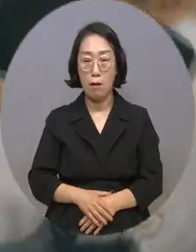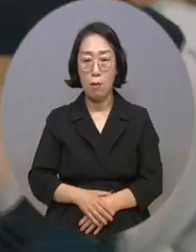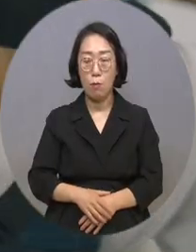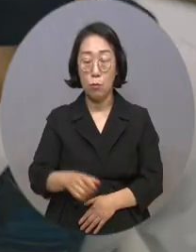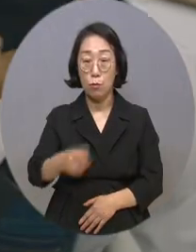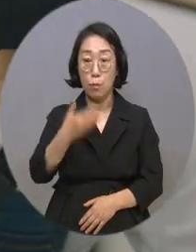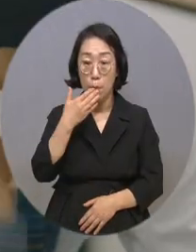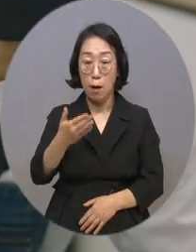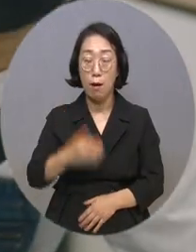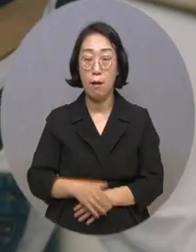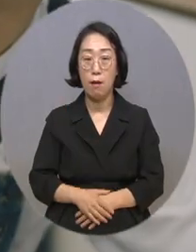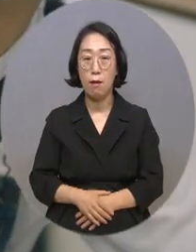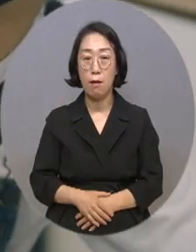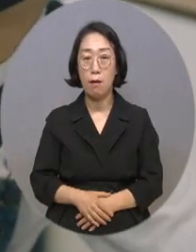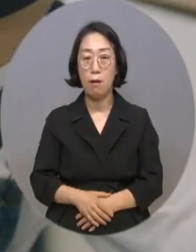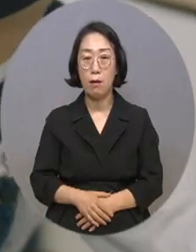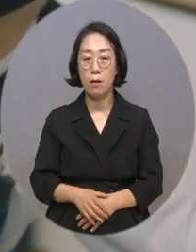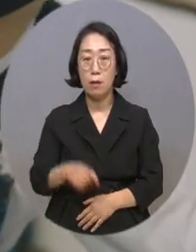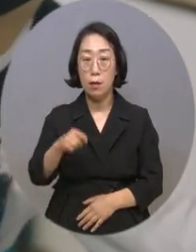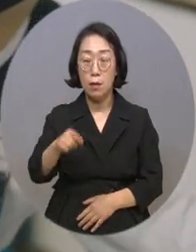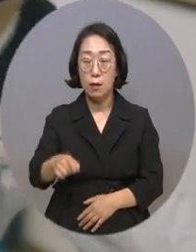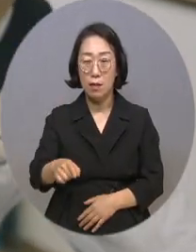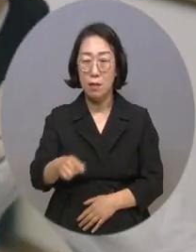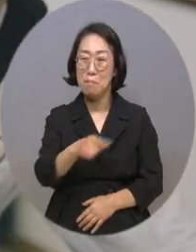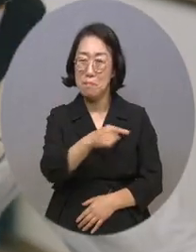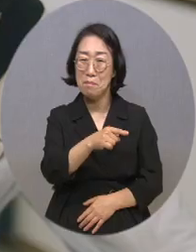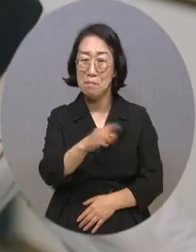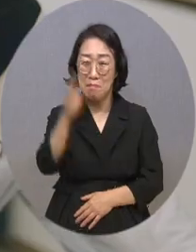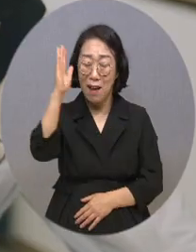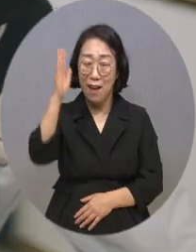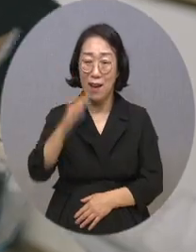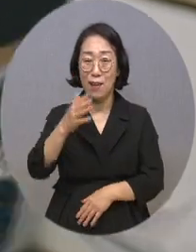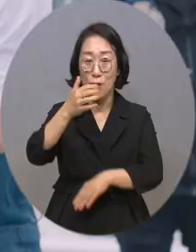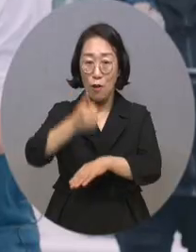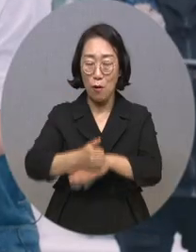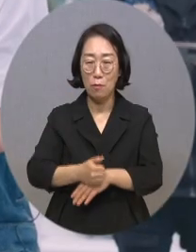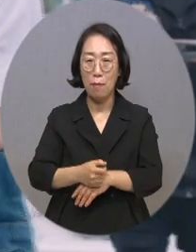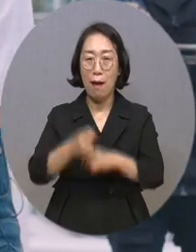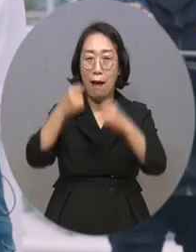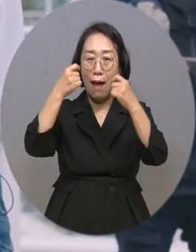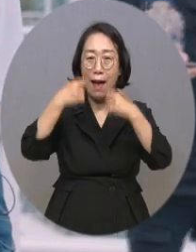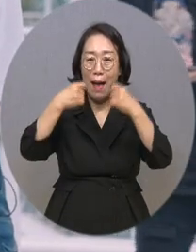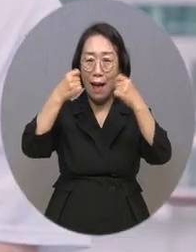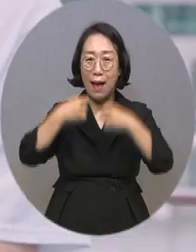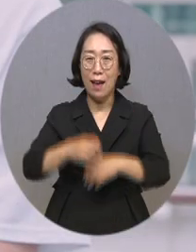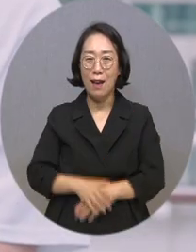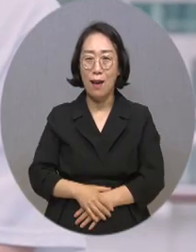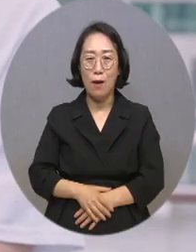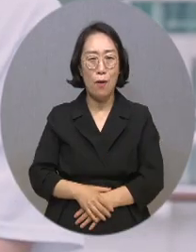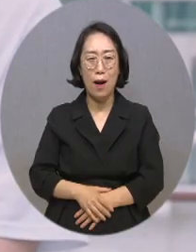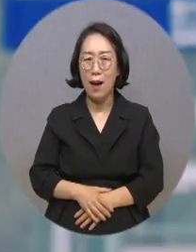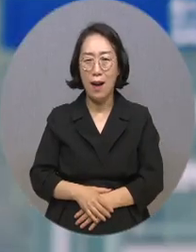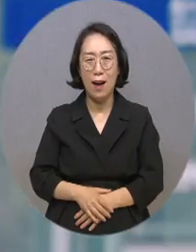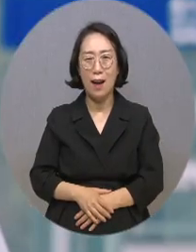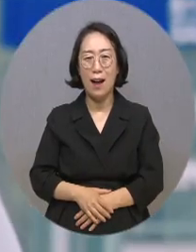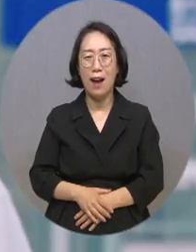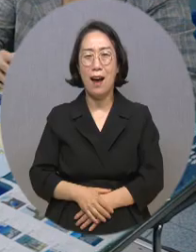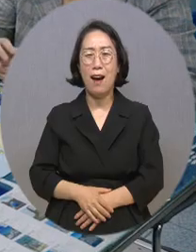어머. 근데 이렇게 말하는 사람 많이 봤거든요. 이런 친구들이 좀 이따 울어요. 와씨!